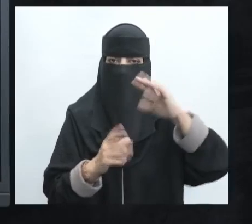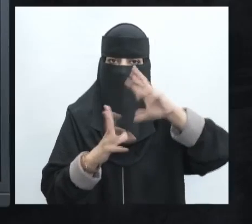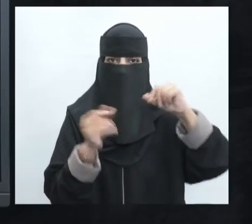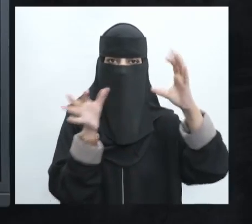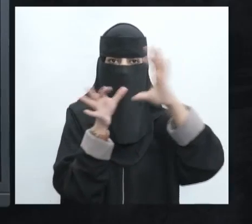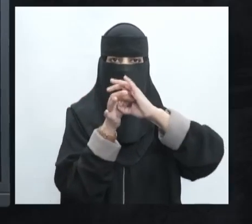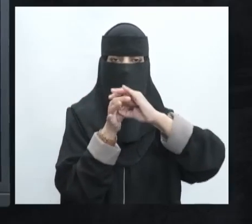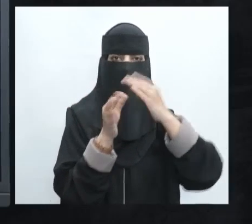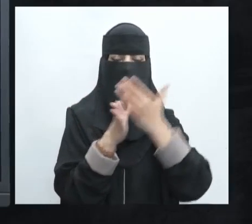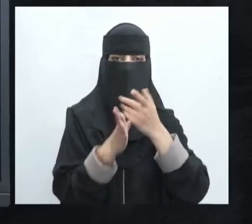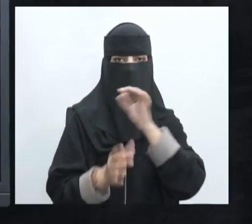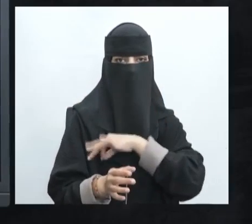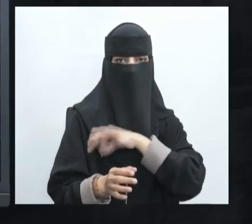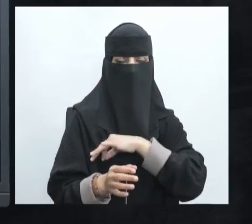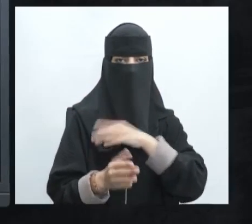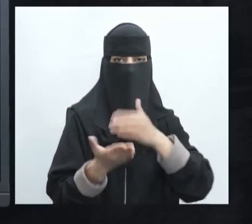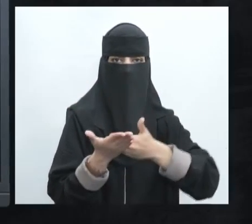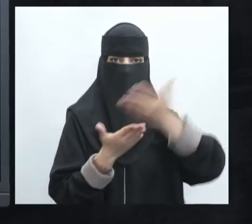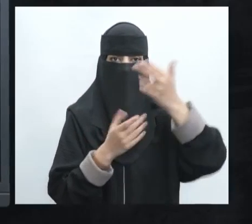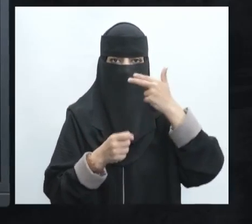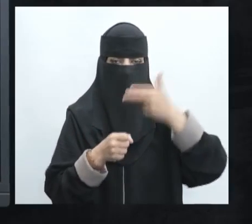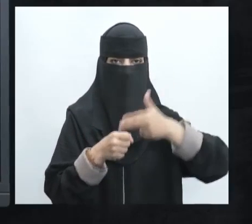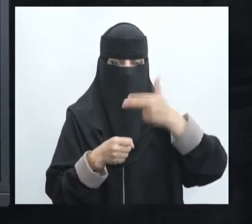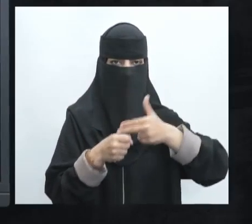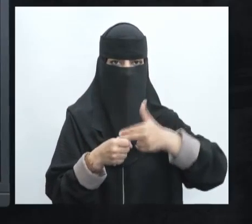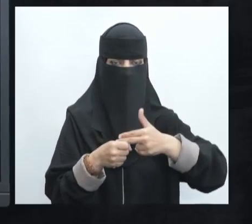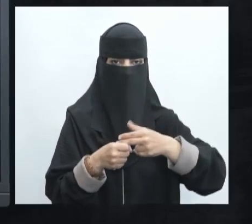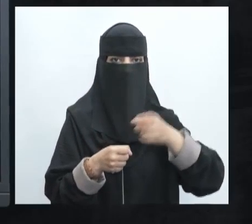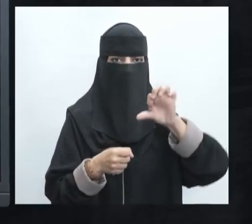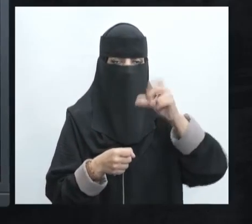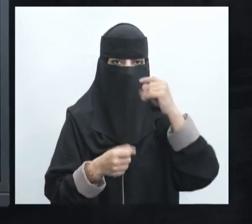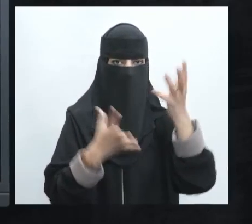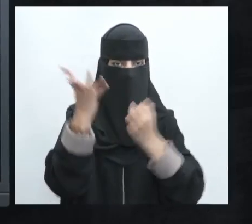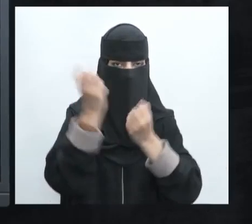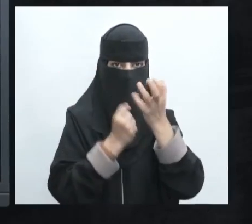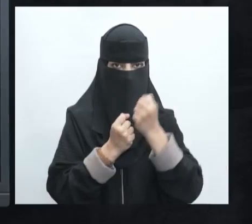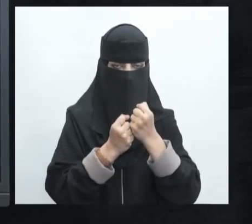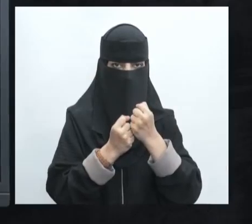وفوائدها قد تكون لتصدير البترول أو لاقتصادها